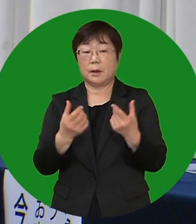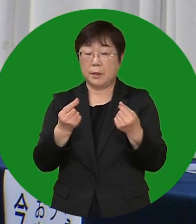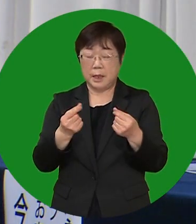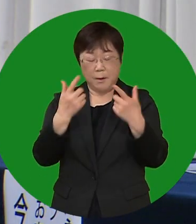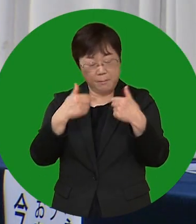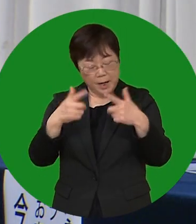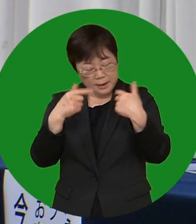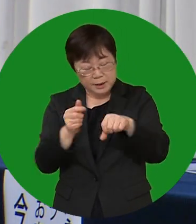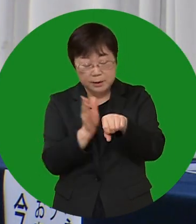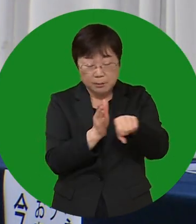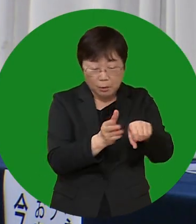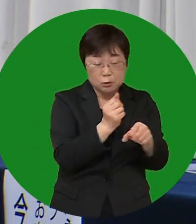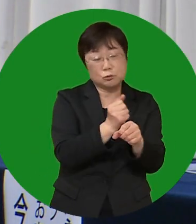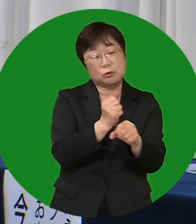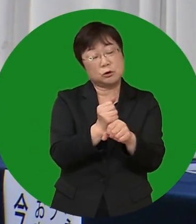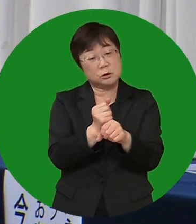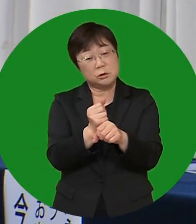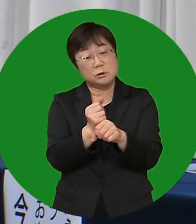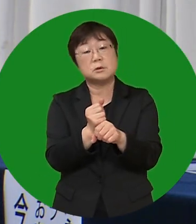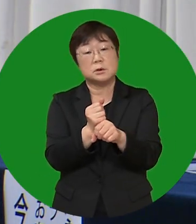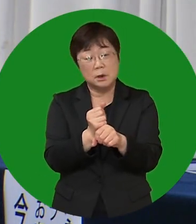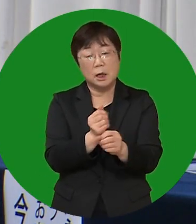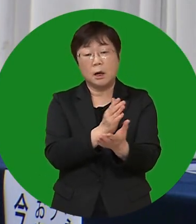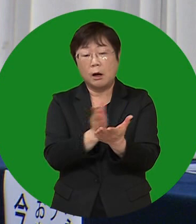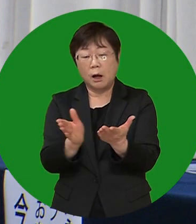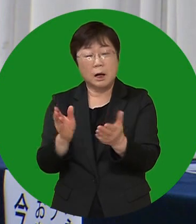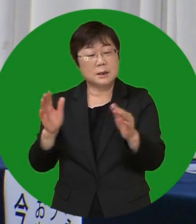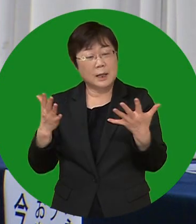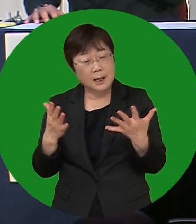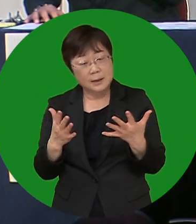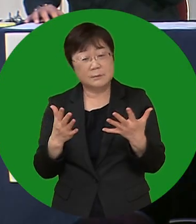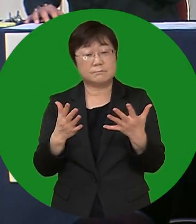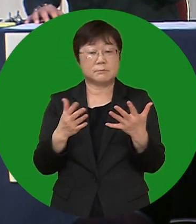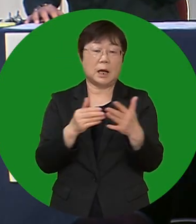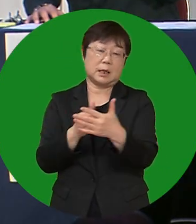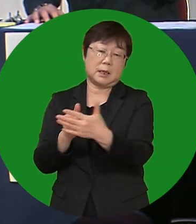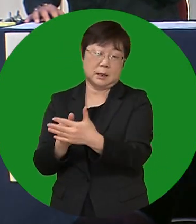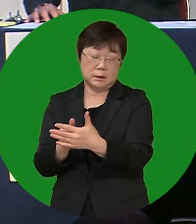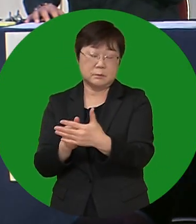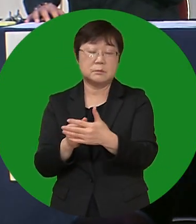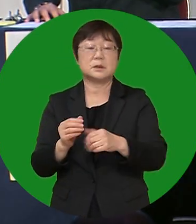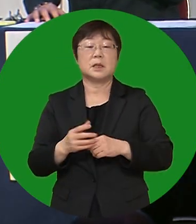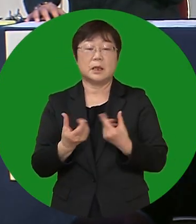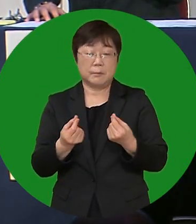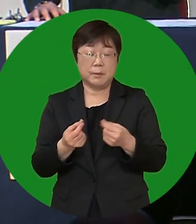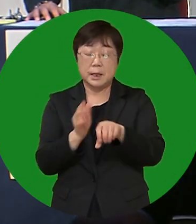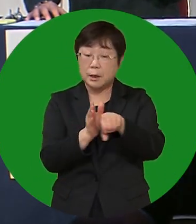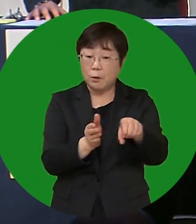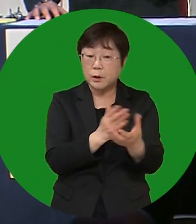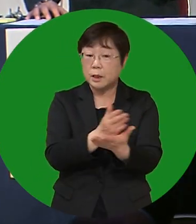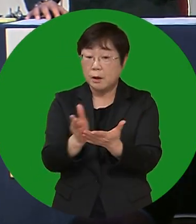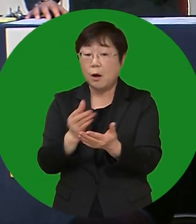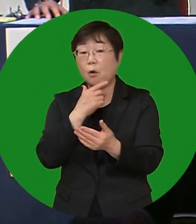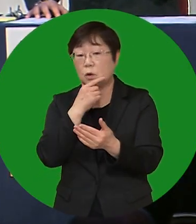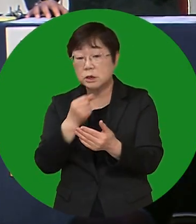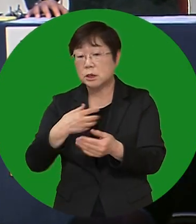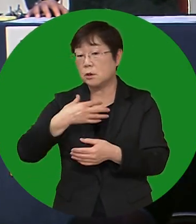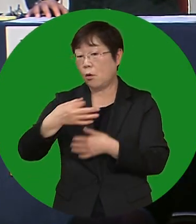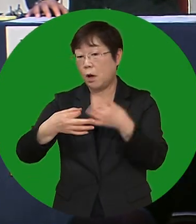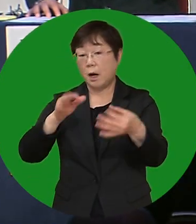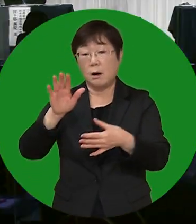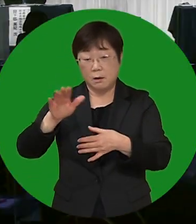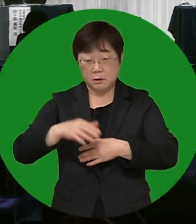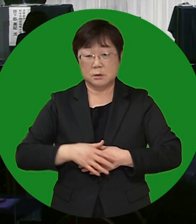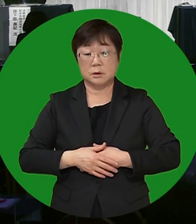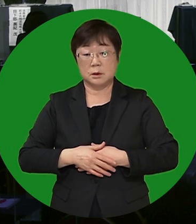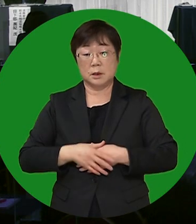あの毎日食事を言いつつくる回数が増えてですねメニューが限られているという中でレシピはもっと欲しいというような声が上がりまし